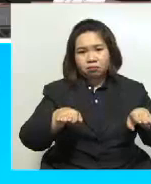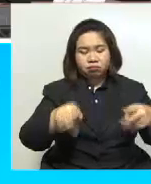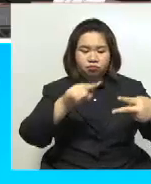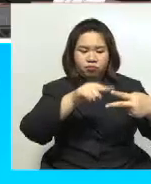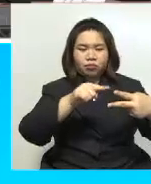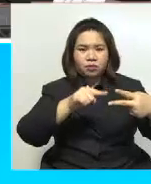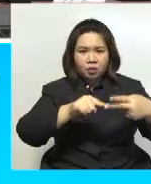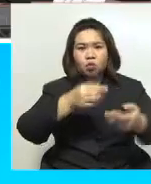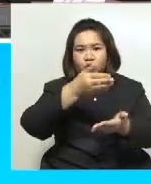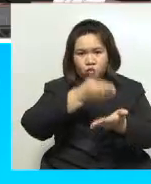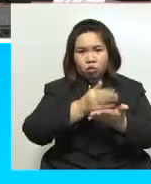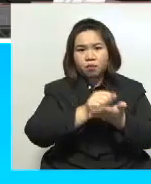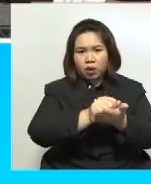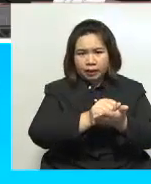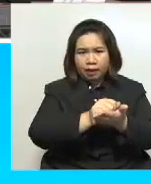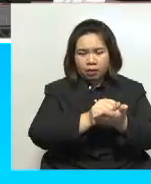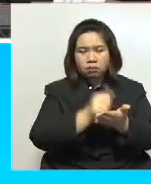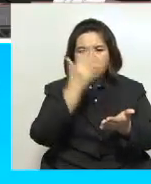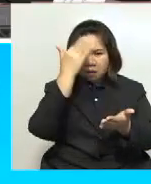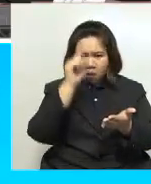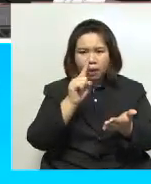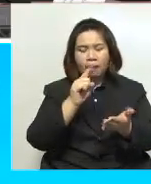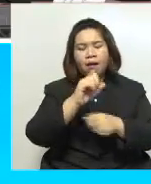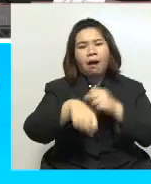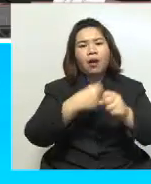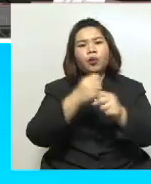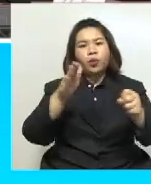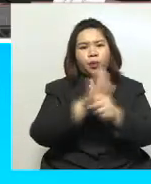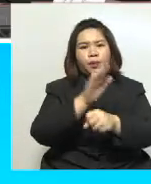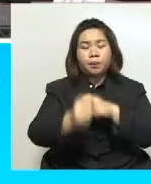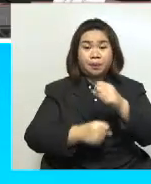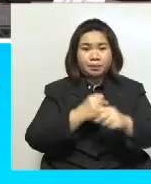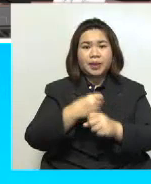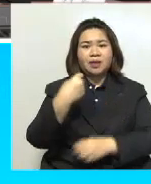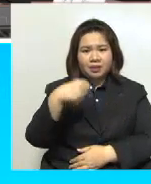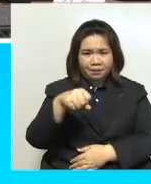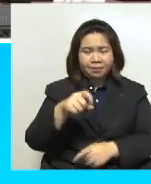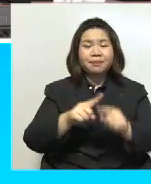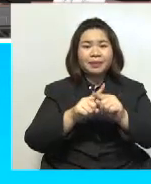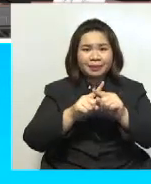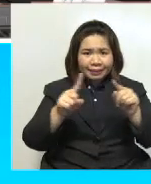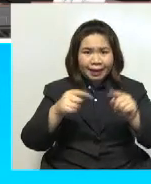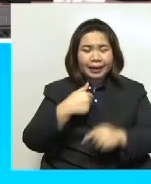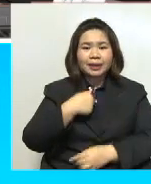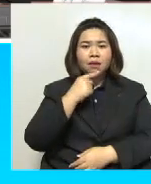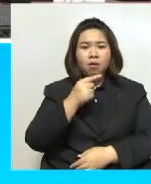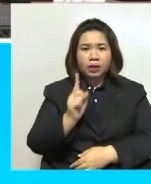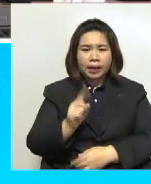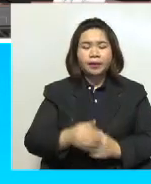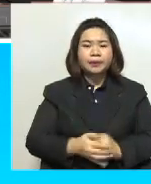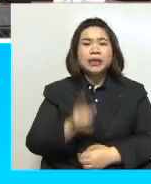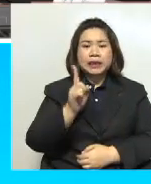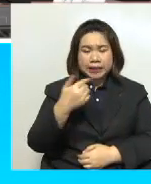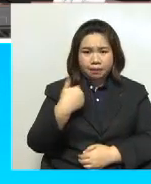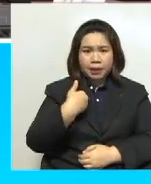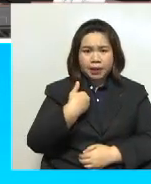วิ่งเนื่องจากว่าอายุใช้งานเขาครบ10ปีแต่ขอเรียนอย่างนี้นะฮ ะ จำนวนรถเนี่ยบางส่วนเ